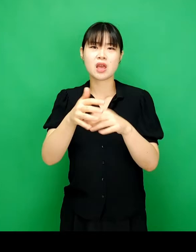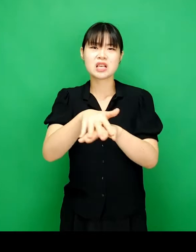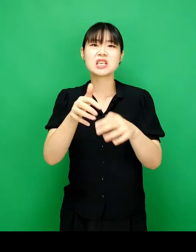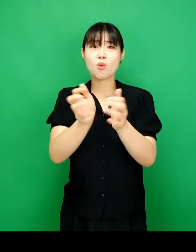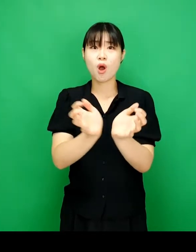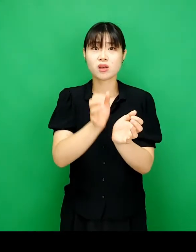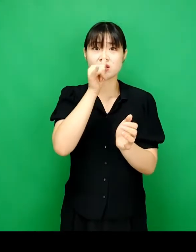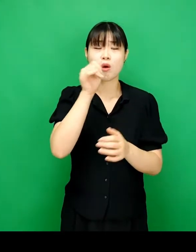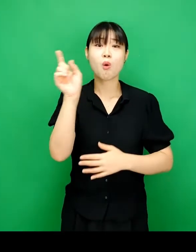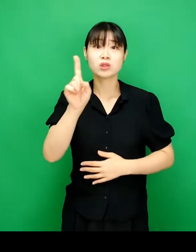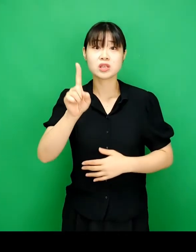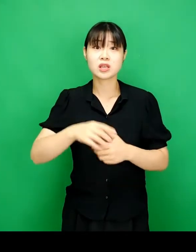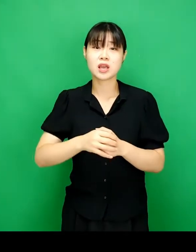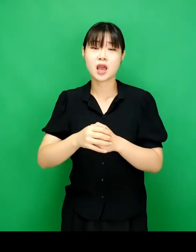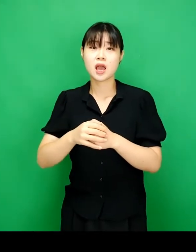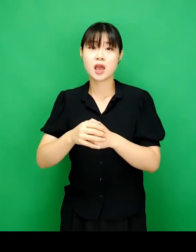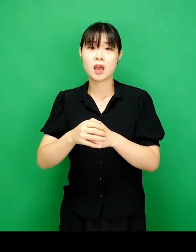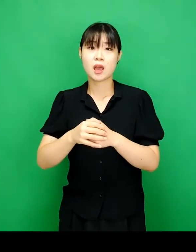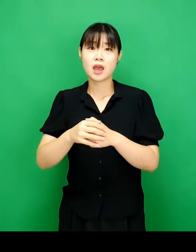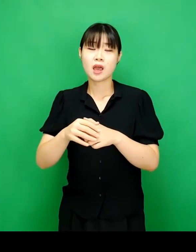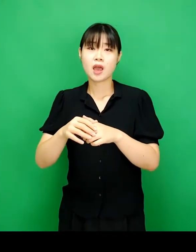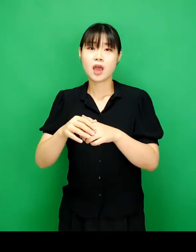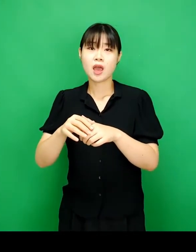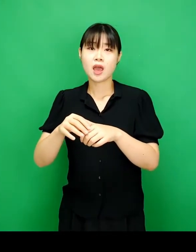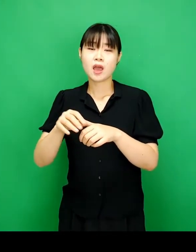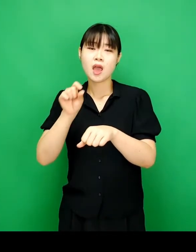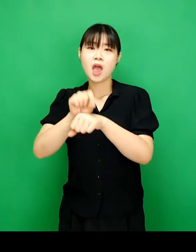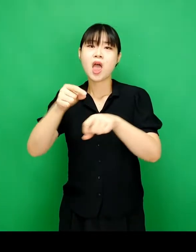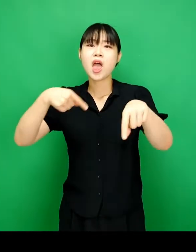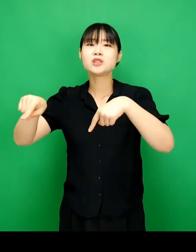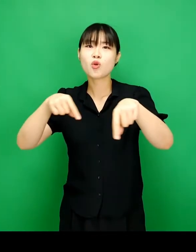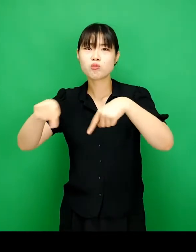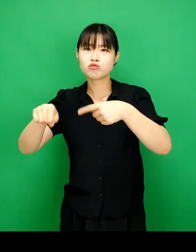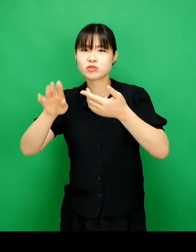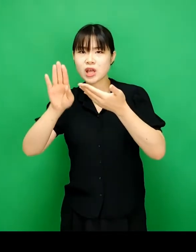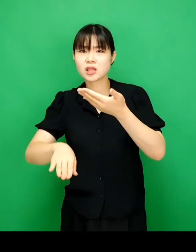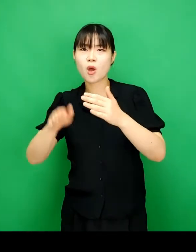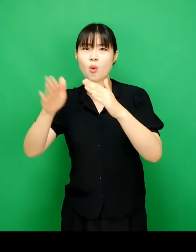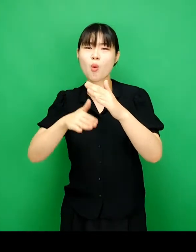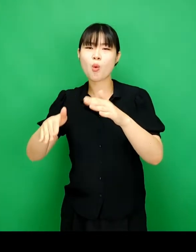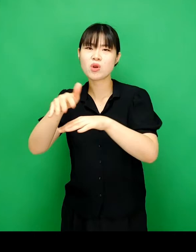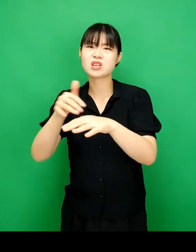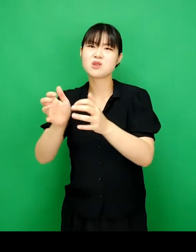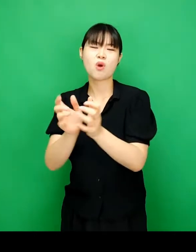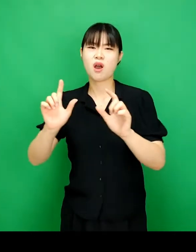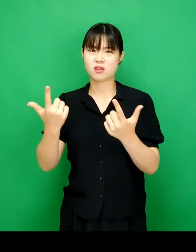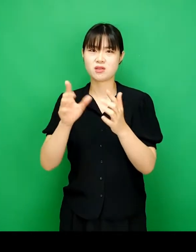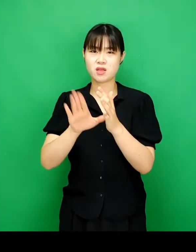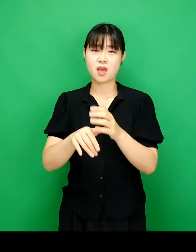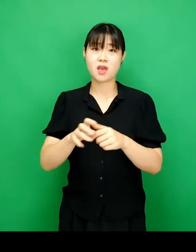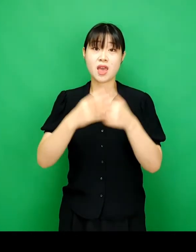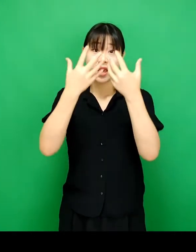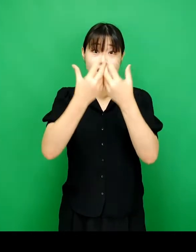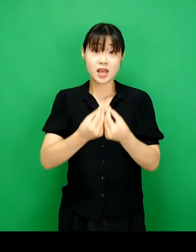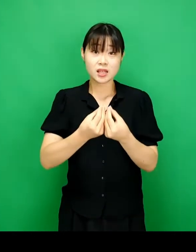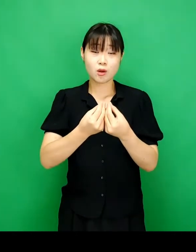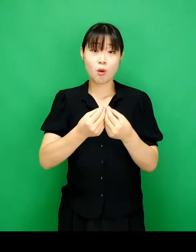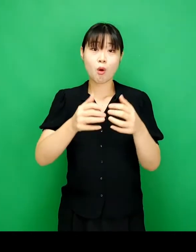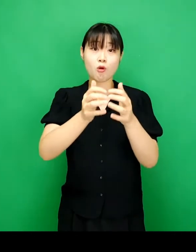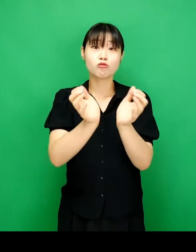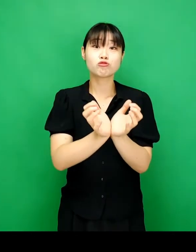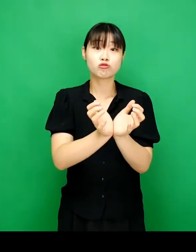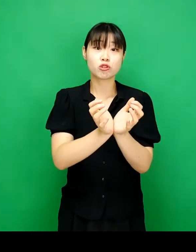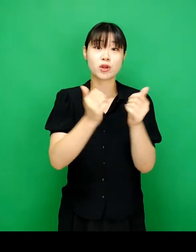없는 기관도 있는데요. 바로 행정부 산하의 공공기관이 아닌 경우입니다. 예를